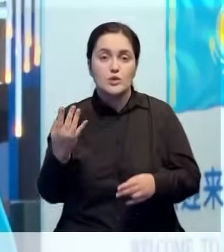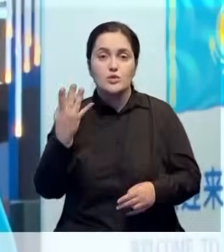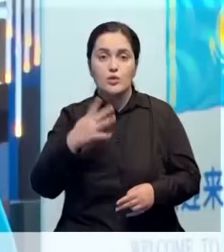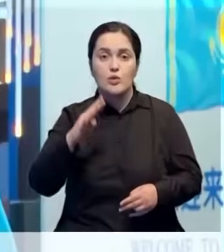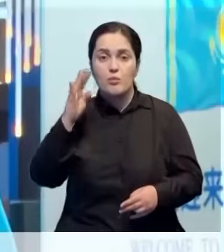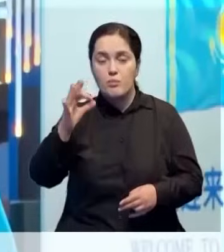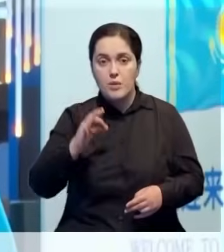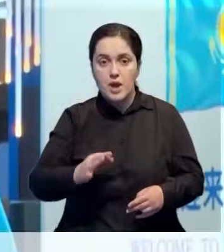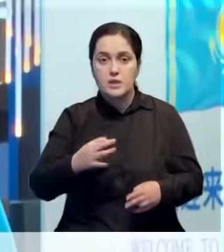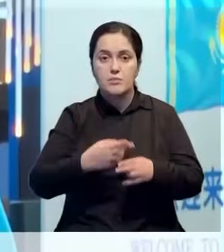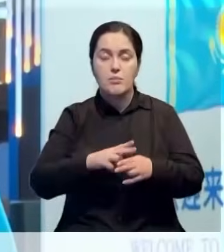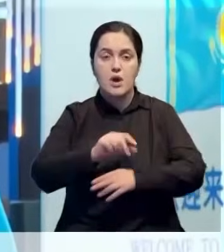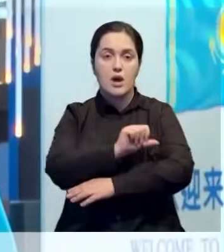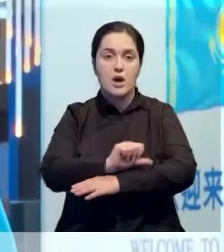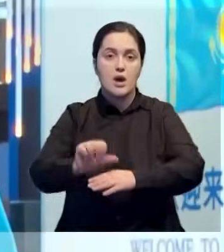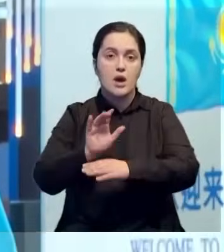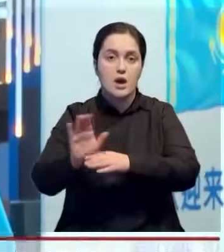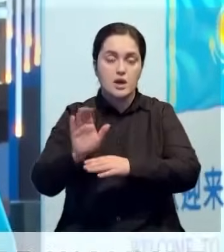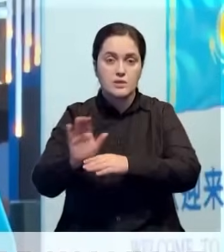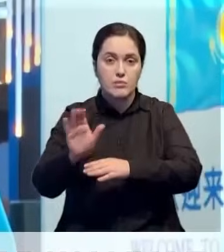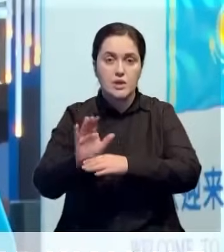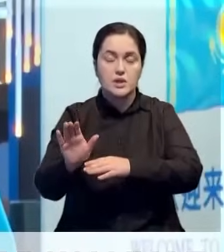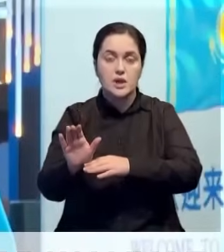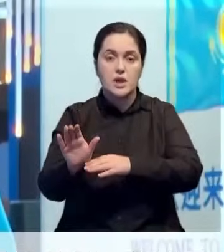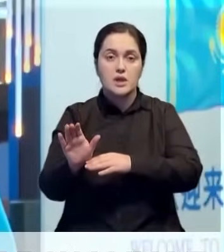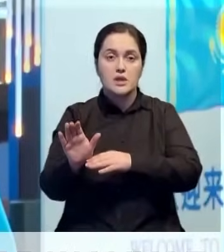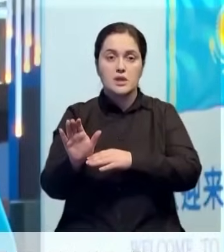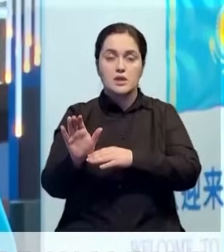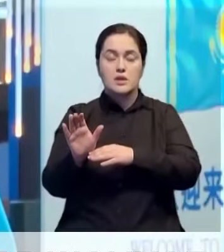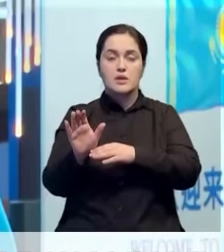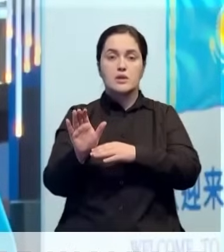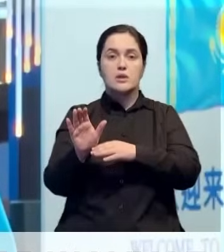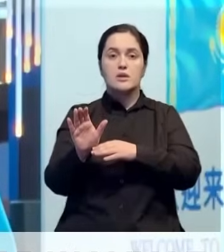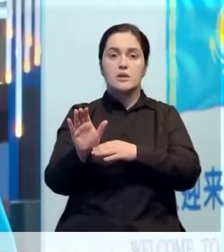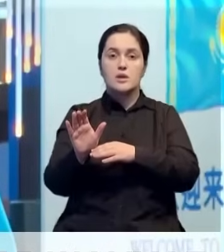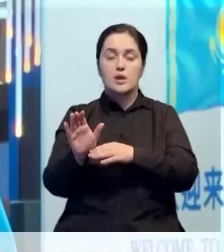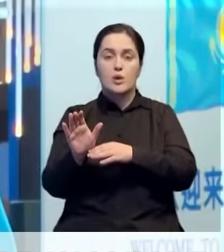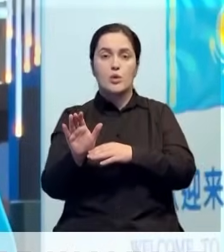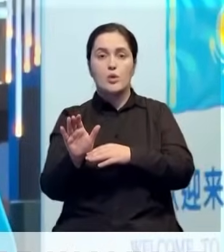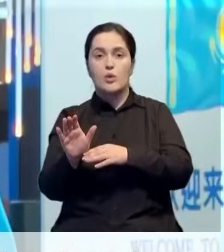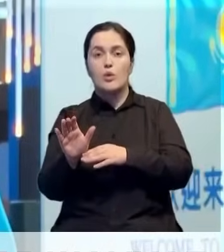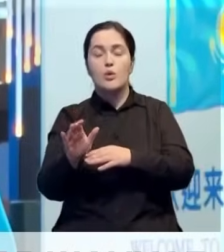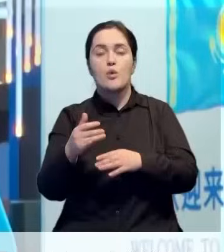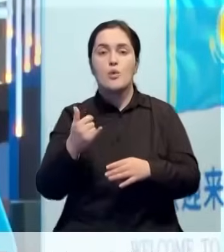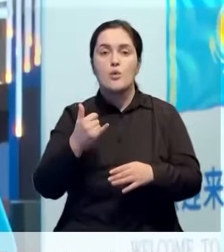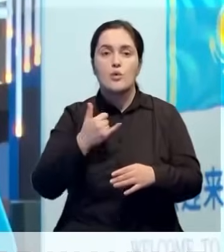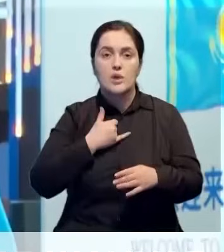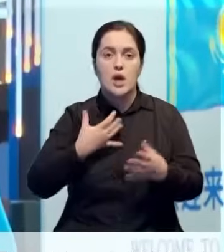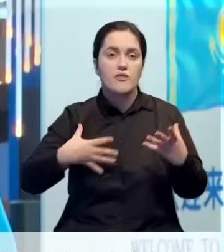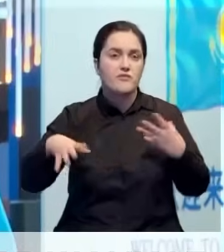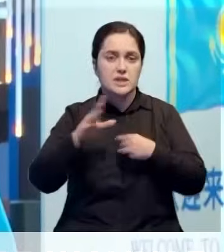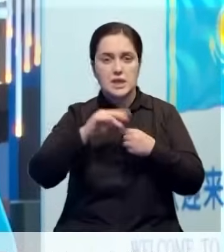40% реализуется на экспорт. Экспортное направление у нас составляют все страны СНГ. Плюс